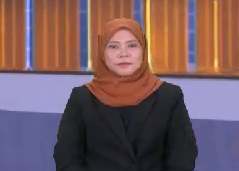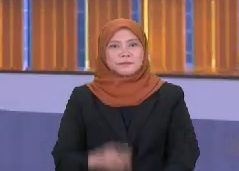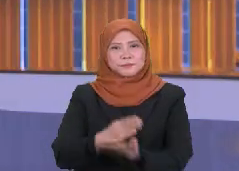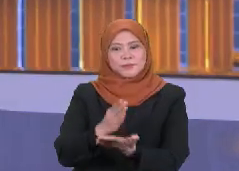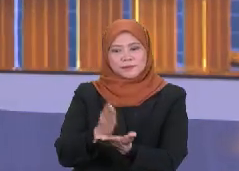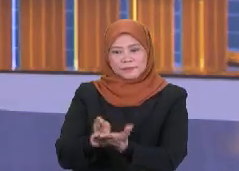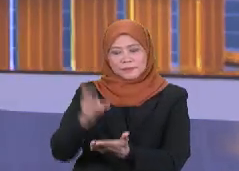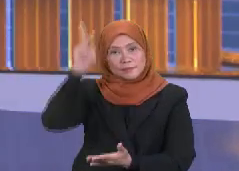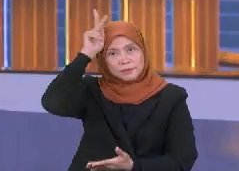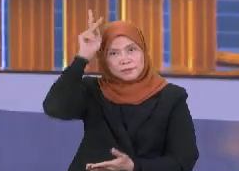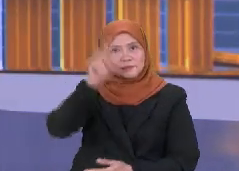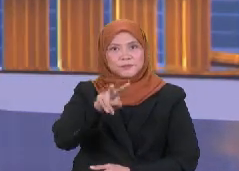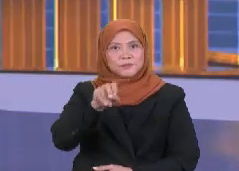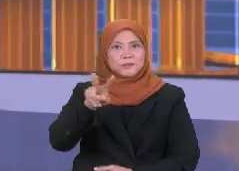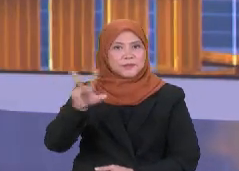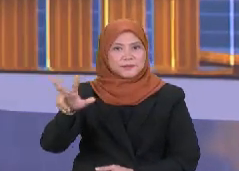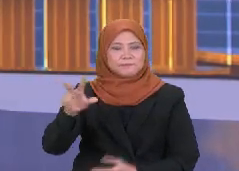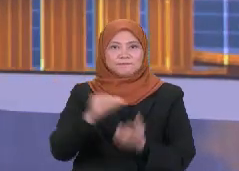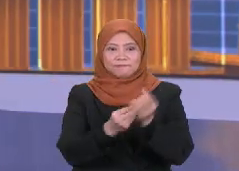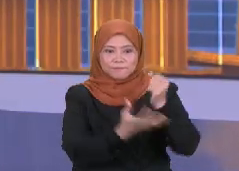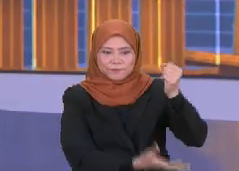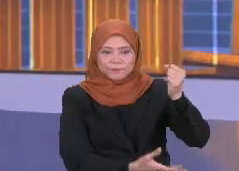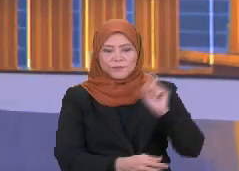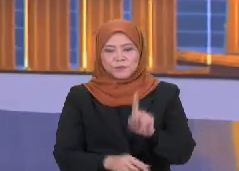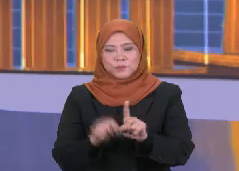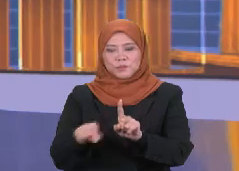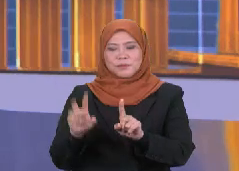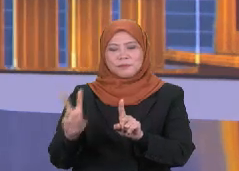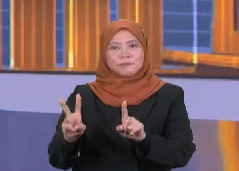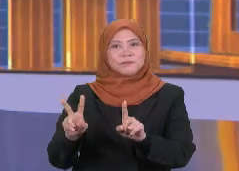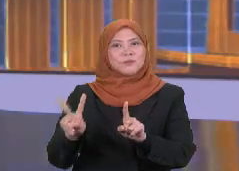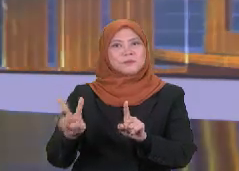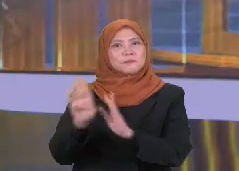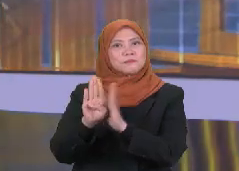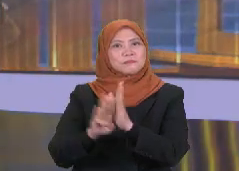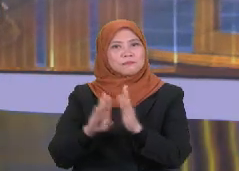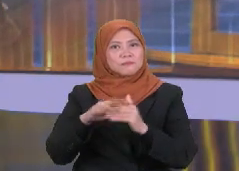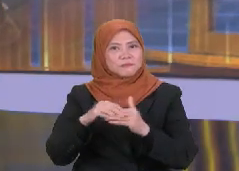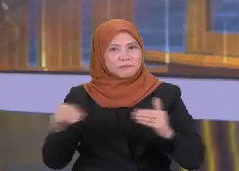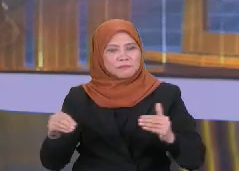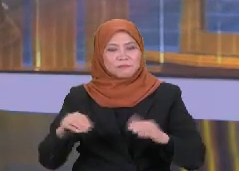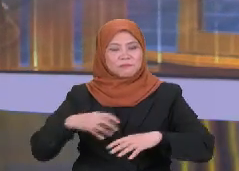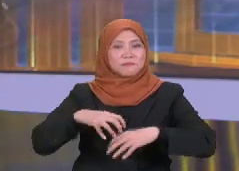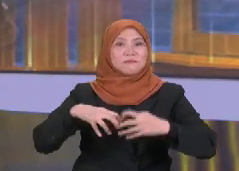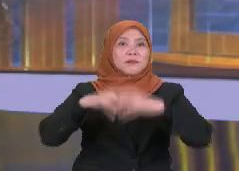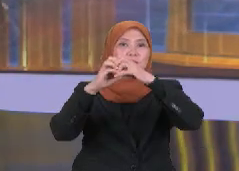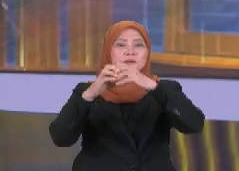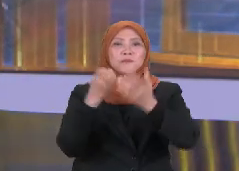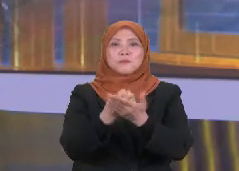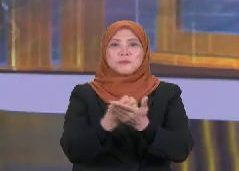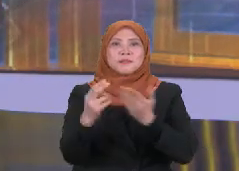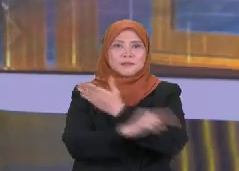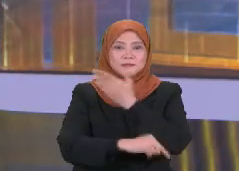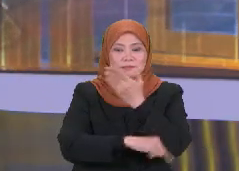Belanjawan Kelantan 2023 memperuntukkan RM1.62 bilion bagi membangunkan ekonomi negeri